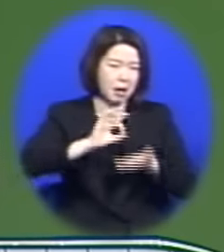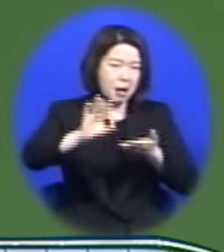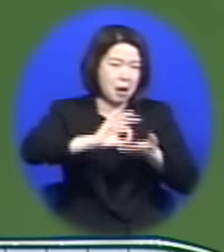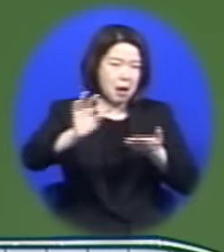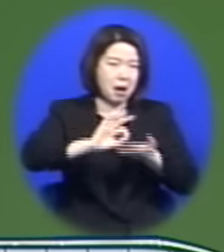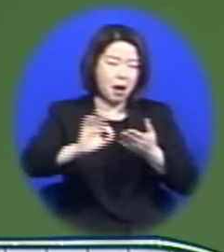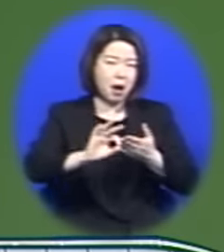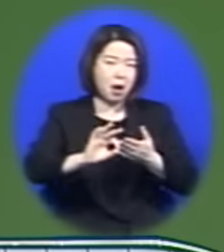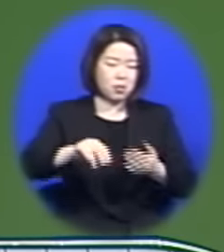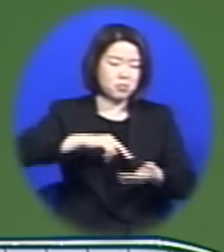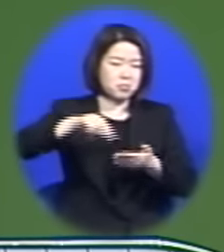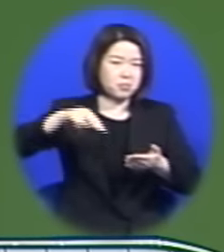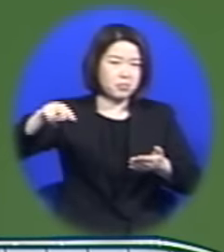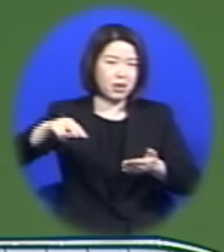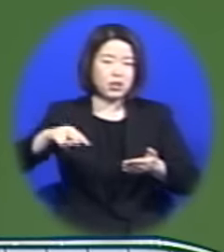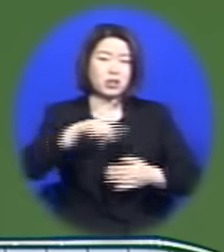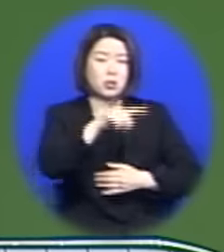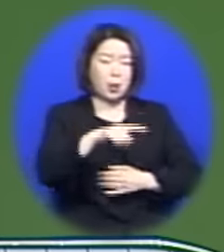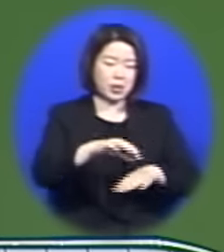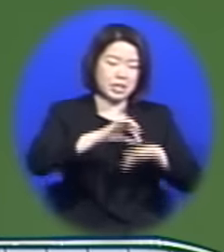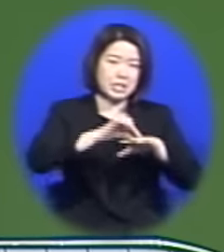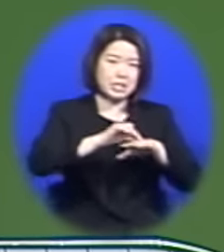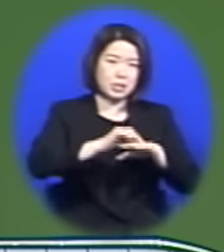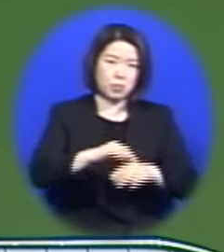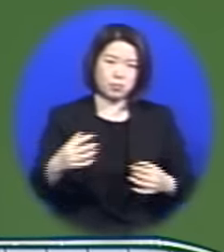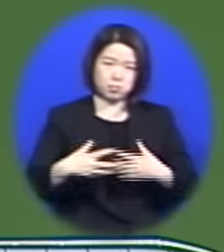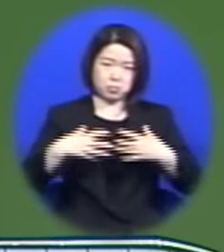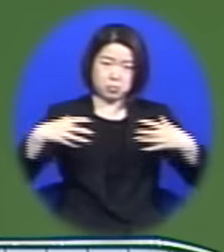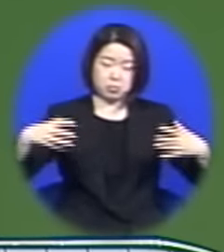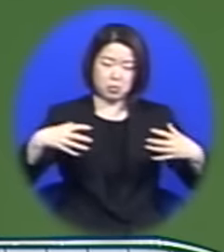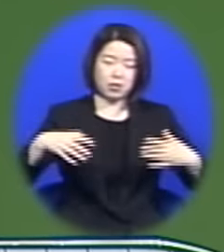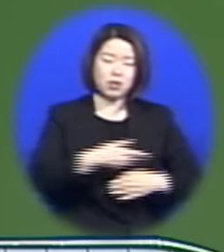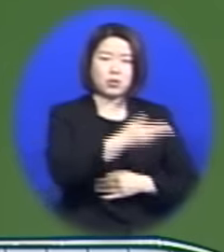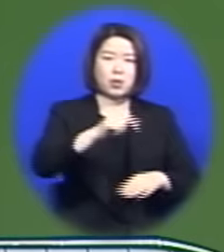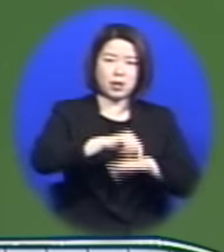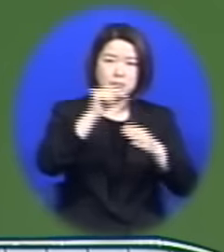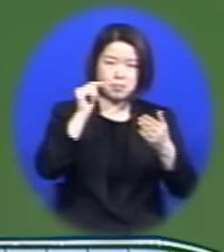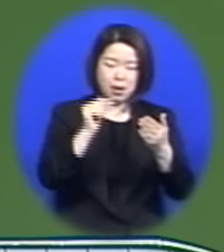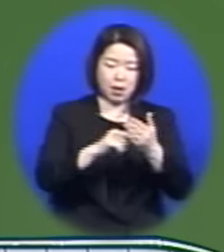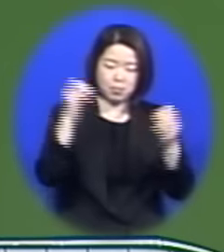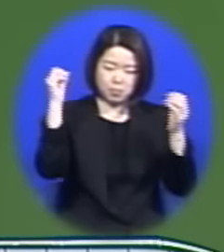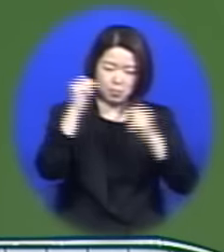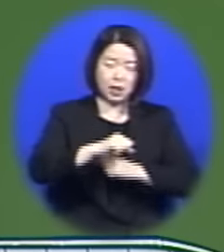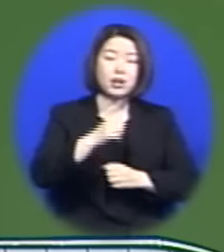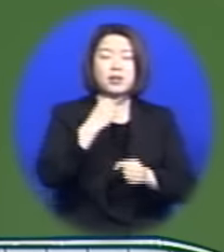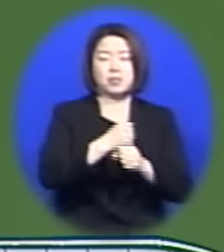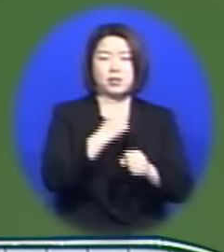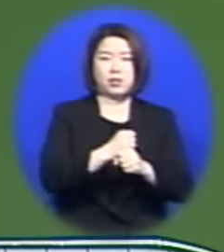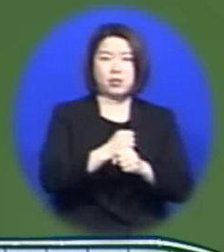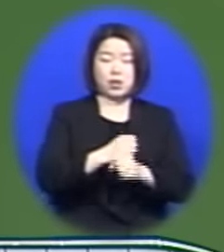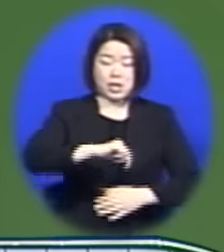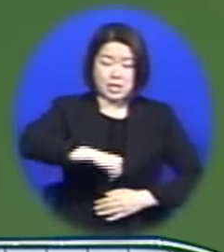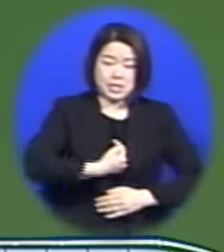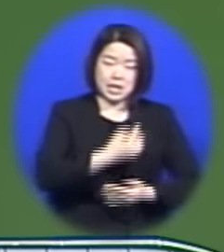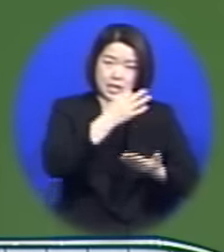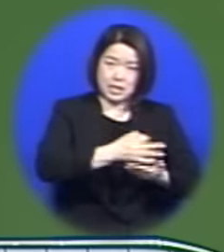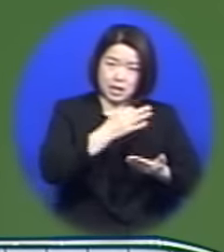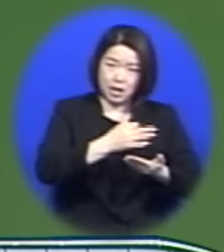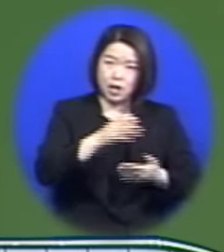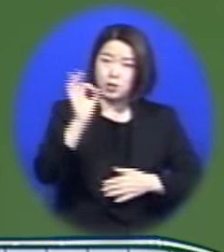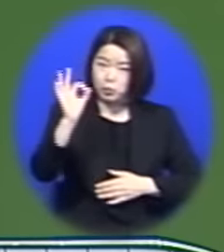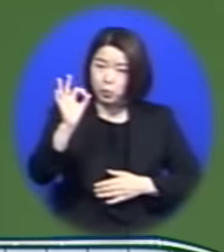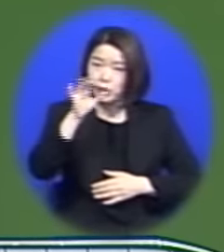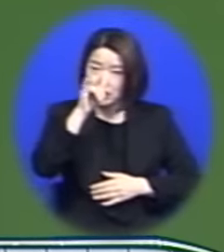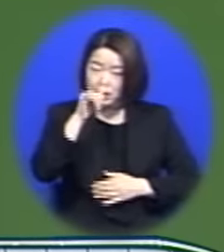마음을 살찌게 하였도다 여러분 부자는 사명자 자기에게 재물이 있고 재산이 있고 돈이 있다는